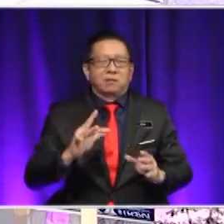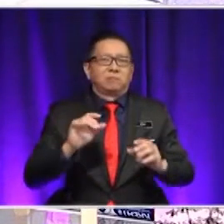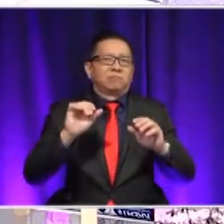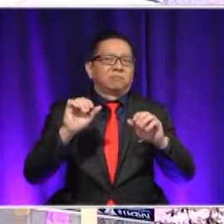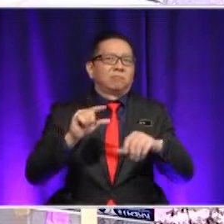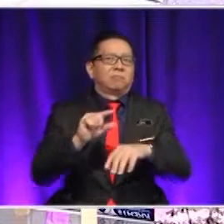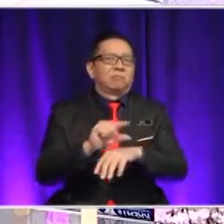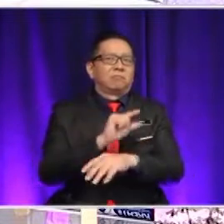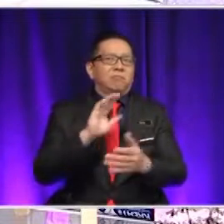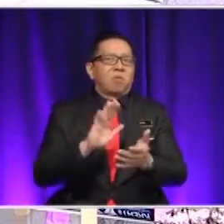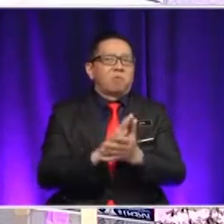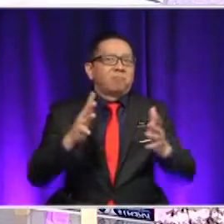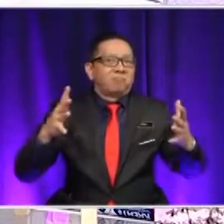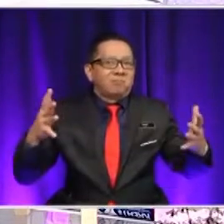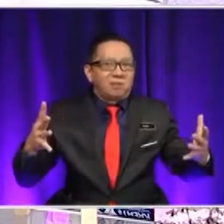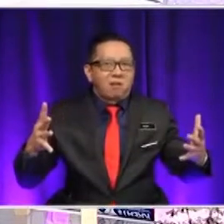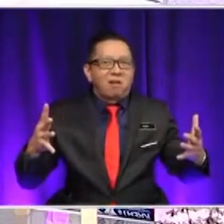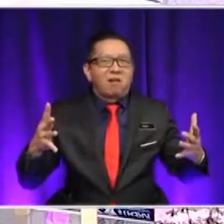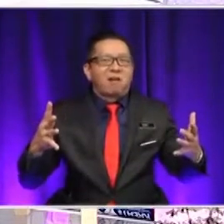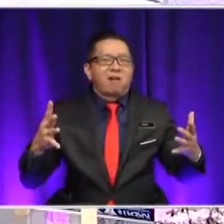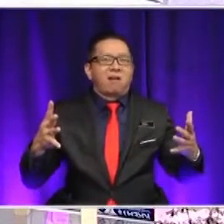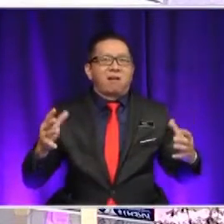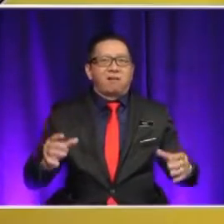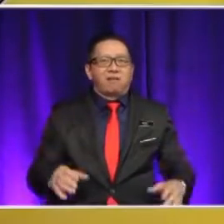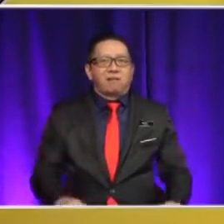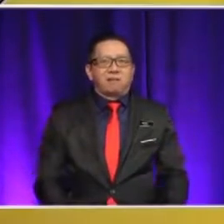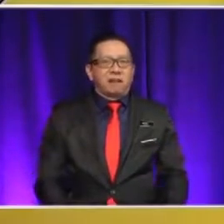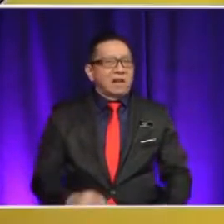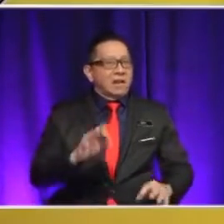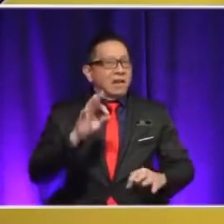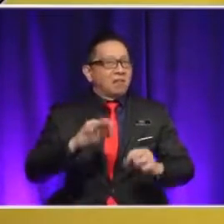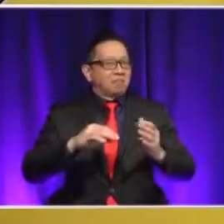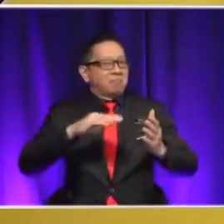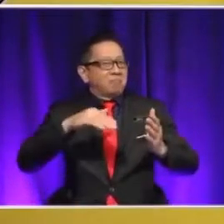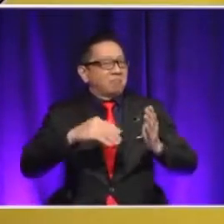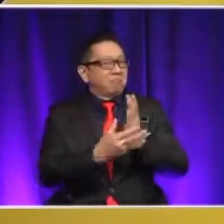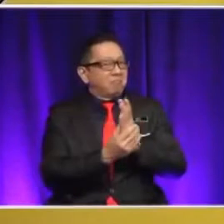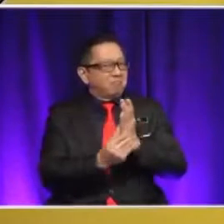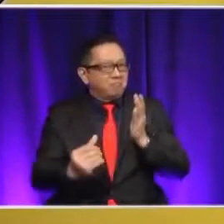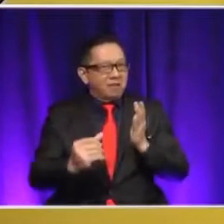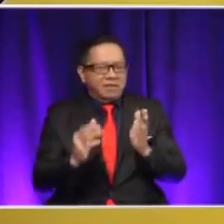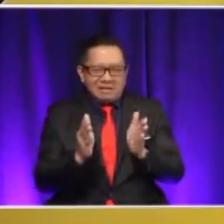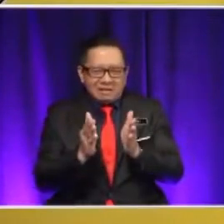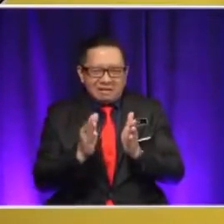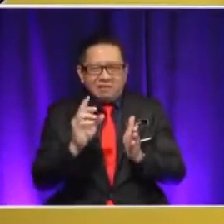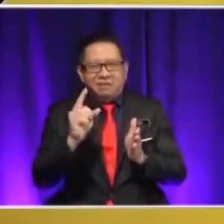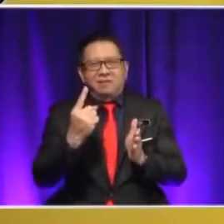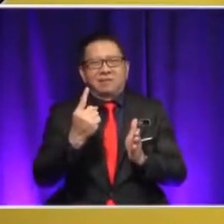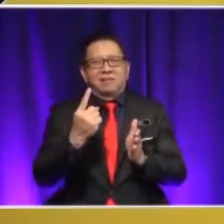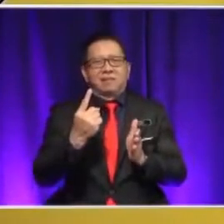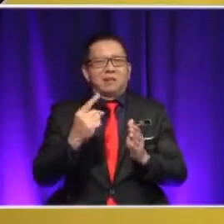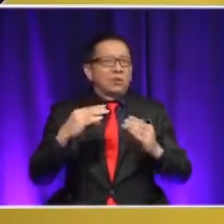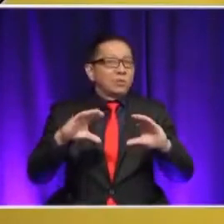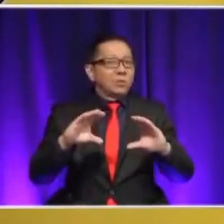akal kertas yang lebih besar menunjukkan begitu masih kurang make it MW ngasih dululah saya